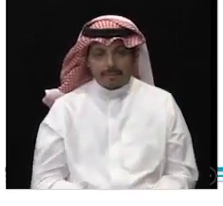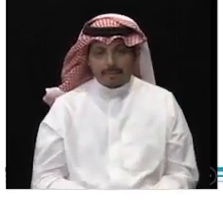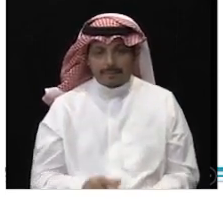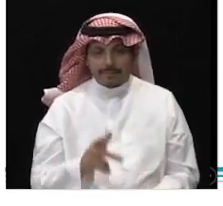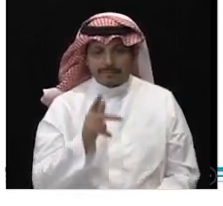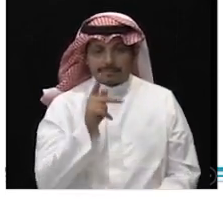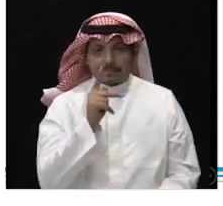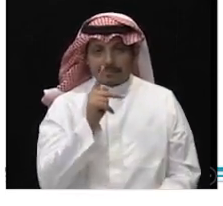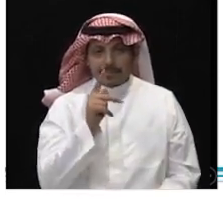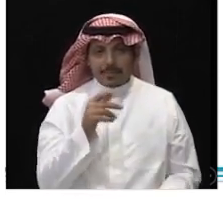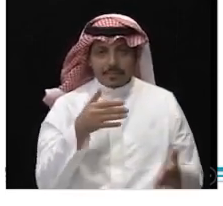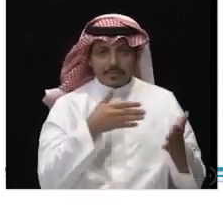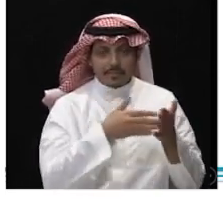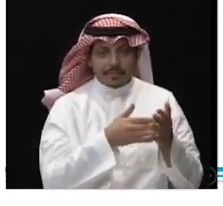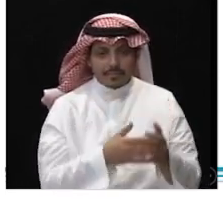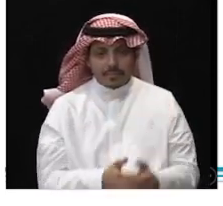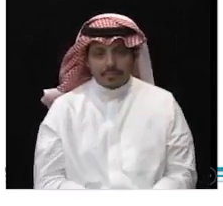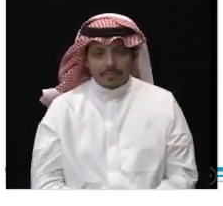وهنا